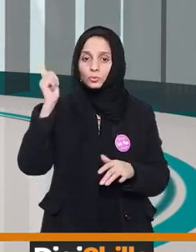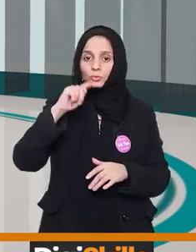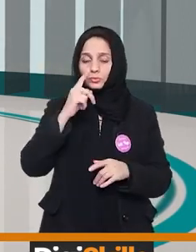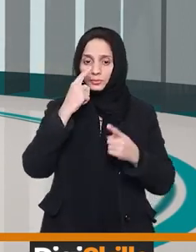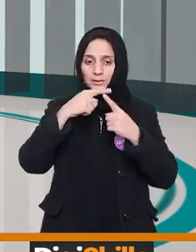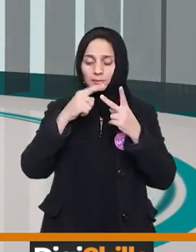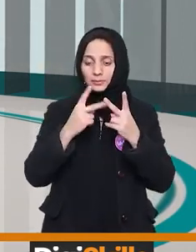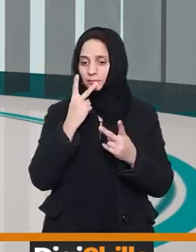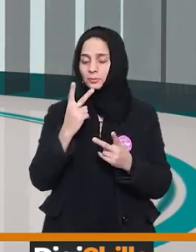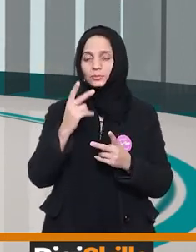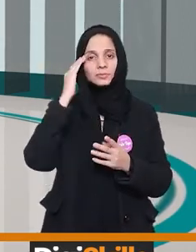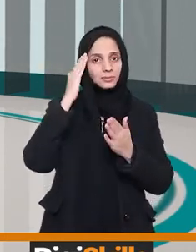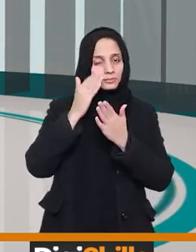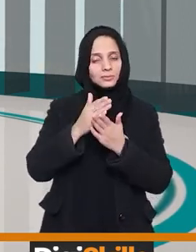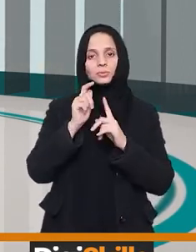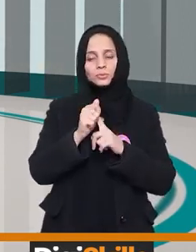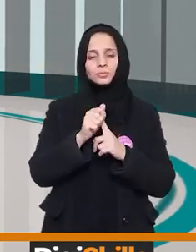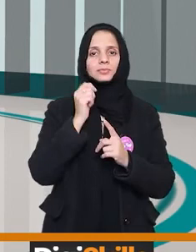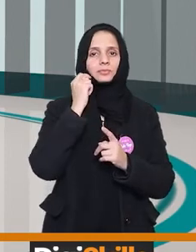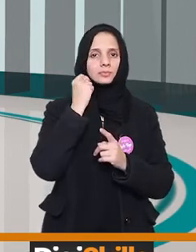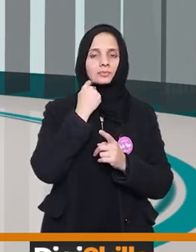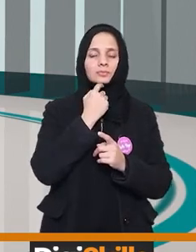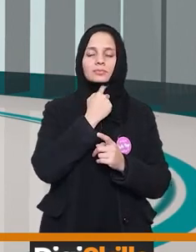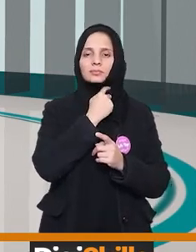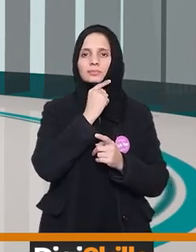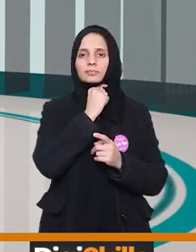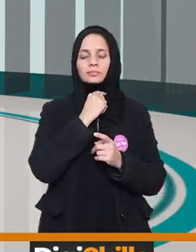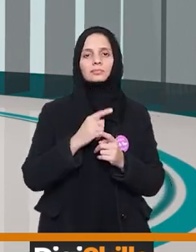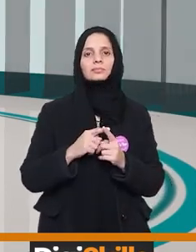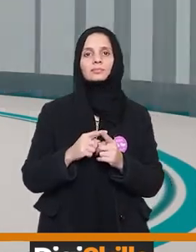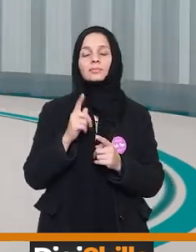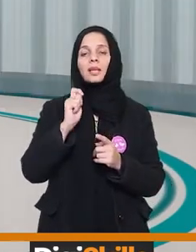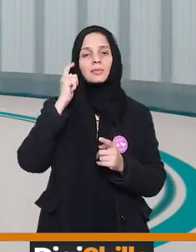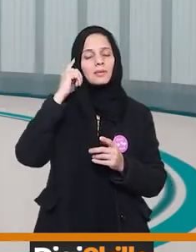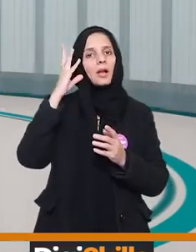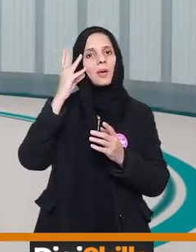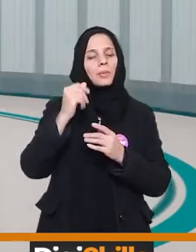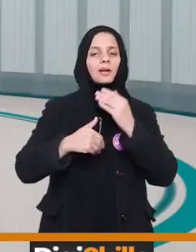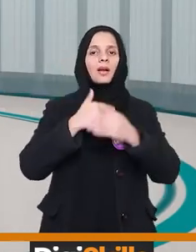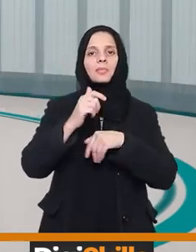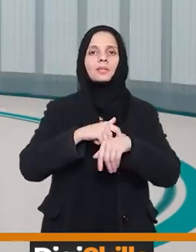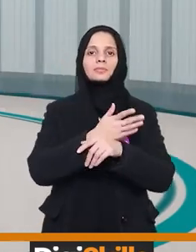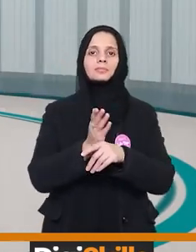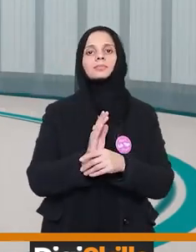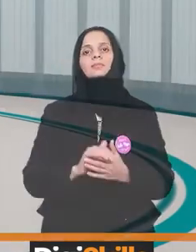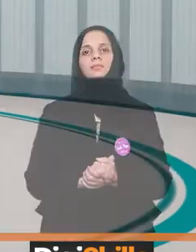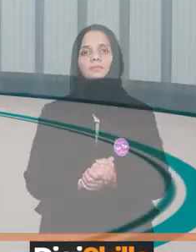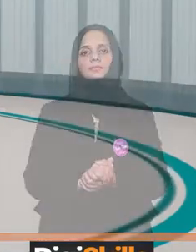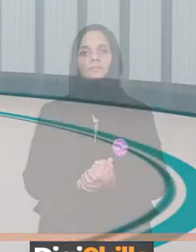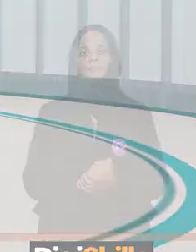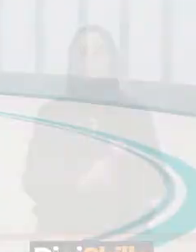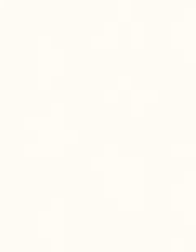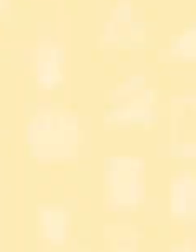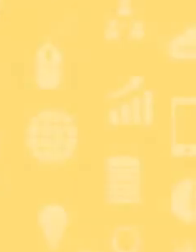ہر روز ان پوائنٹس پہ فوکس کیجئے ٹل دیز پوائنٹس ایکچولی بیکم اے ہیبٹ آف یور لائف.